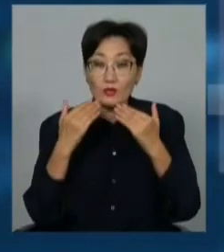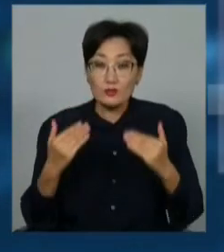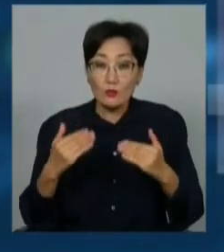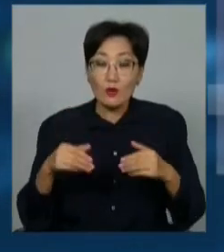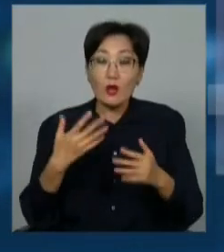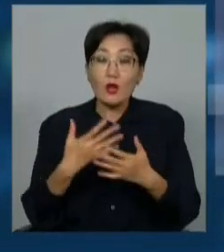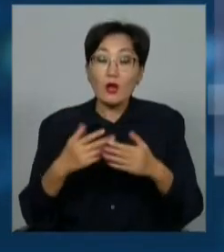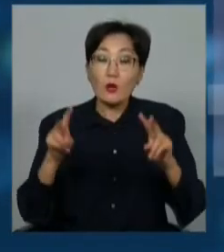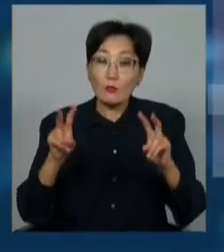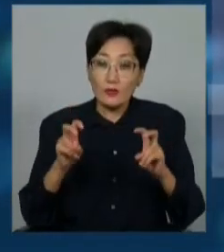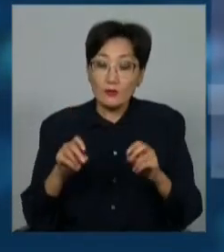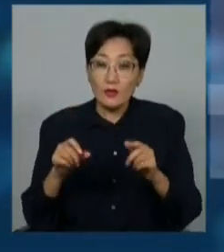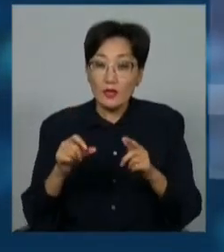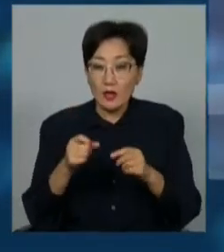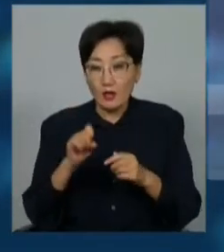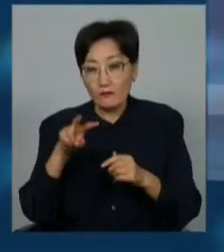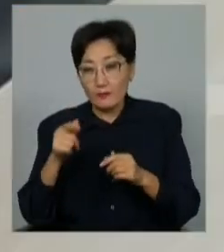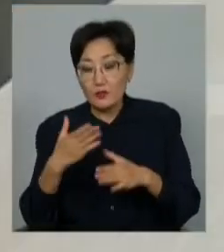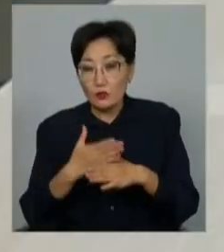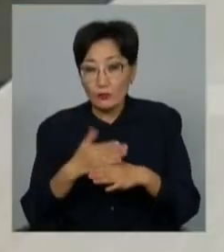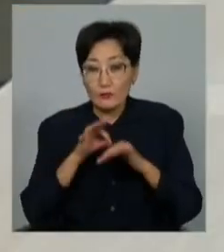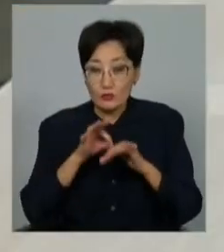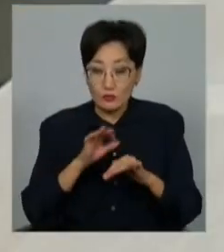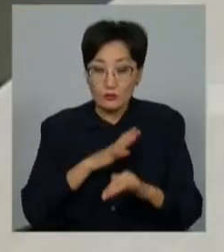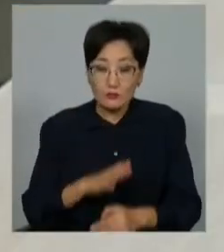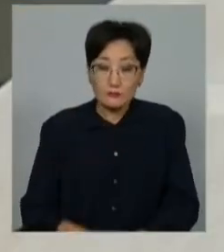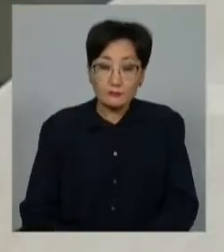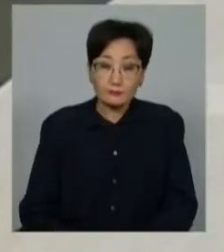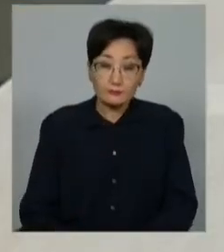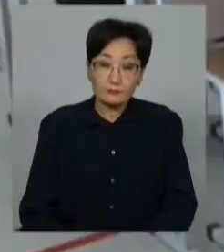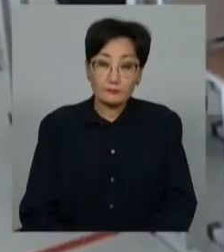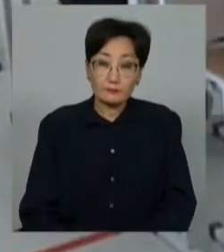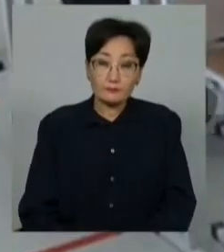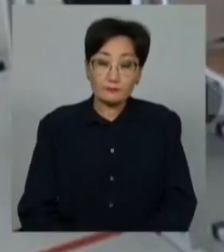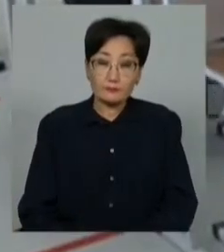нұсқадағы әліпбиге сүйене отырып ұйымдастырылған. Таңелі Есіркепова, Арсен Сандыбаев, Алматы телеарнасы.